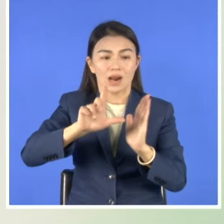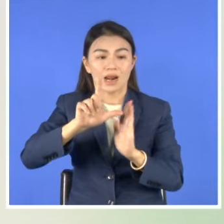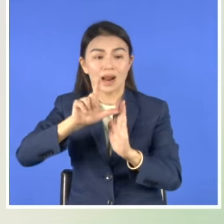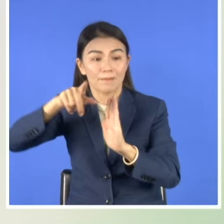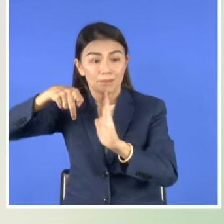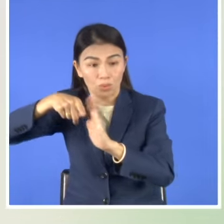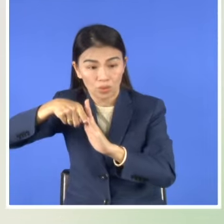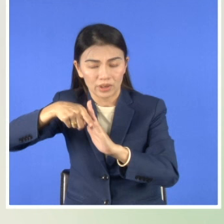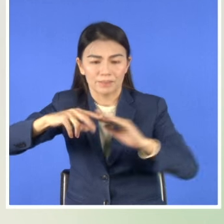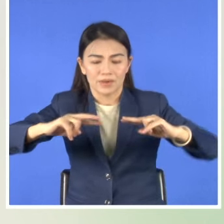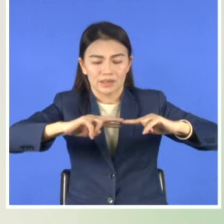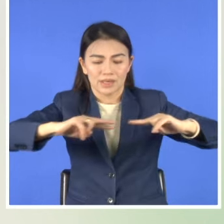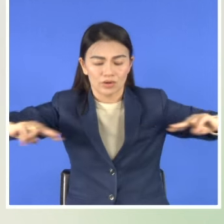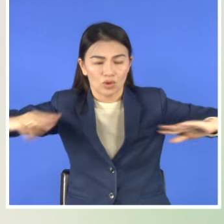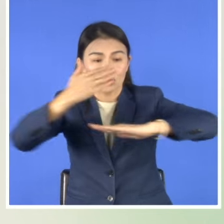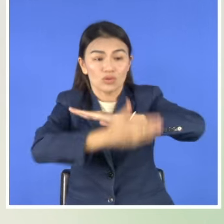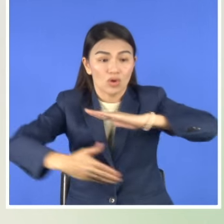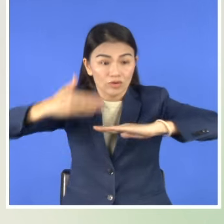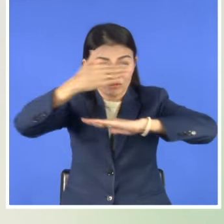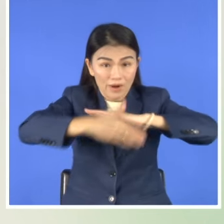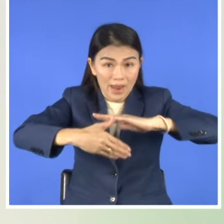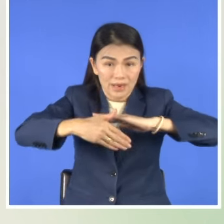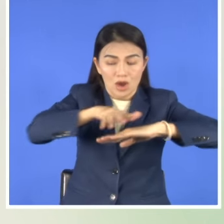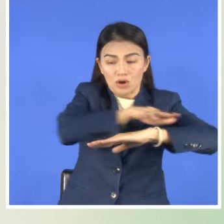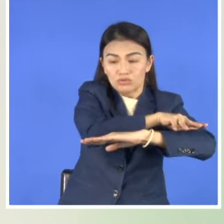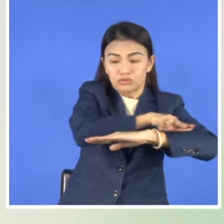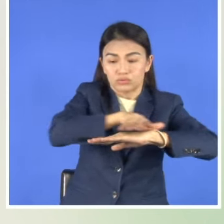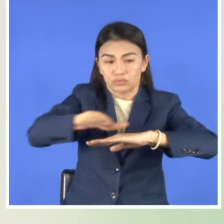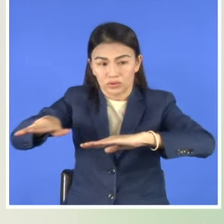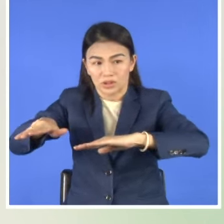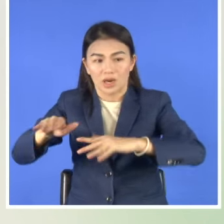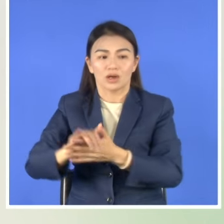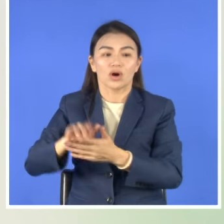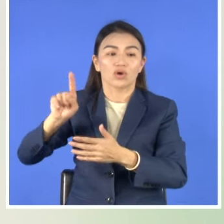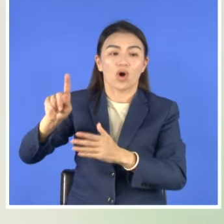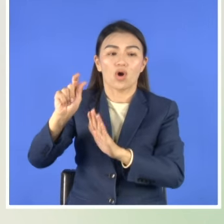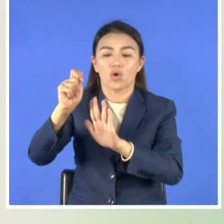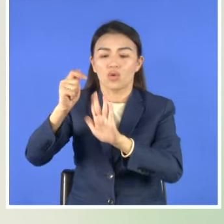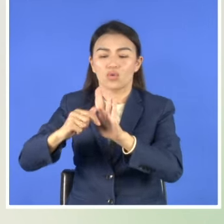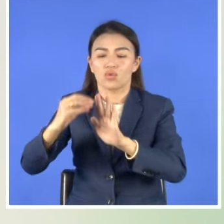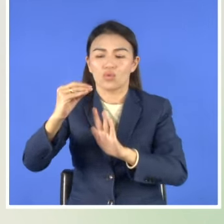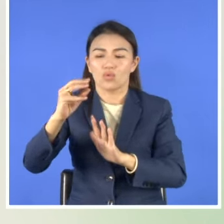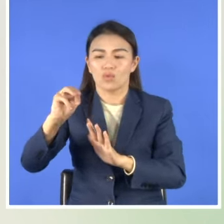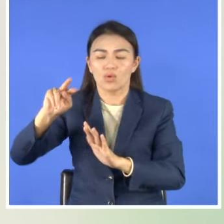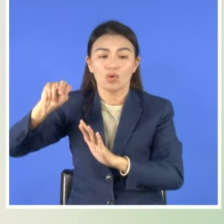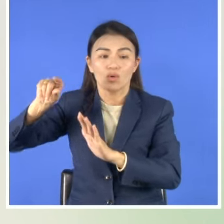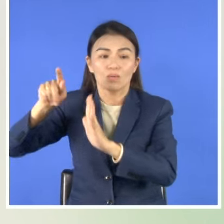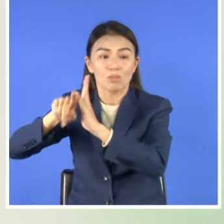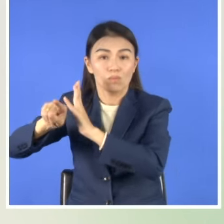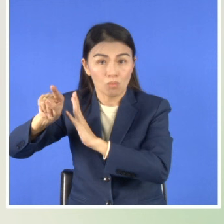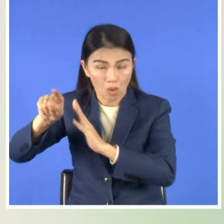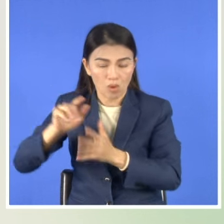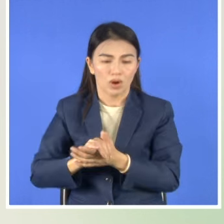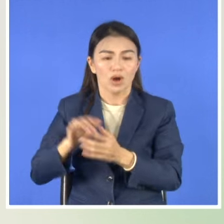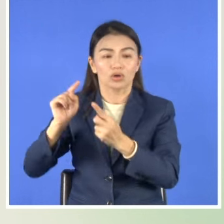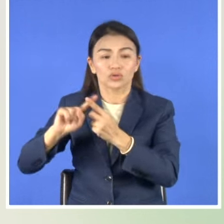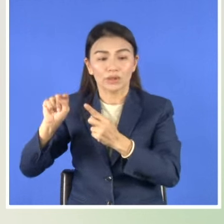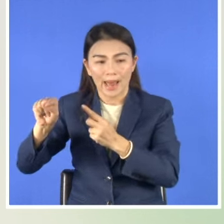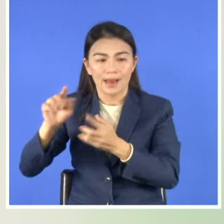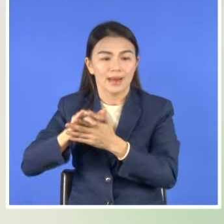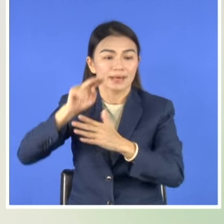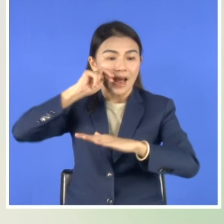รางรถไฟเนี่ยเข้าสู่ตำบบลอุโมงค์ของจังหวัดลำพูนถ้าหากว่ามีการวางแผนน้ำนะครับน้ำที่ไหลเนี่ยไม่เป็นทิศเป็นทางเนี่ยนะน้ำก็จะ